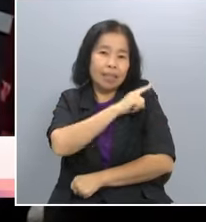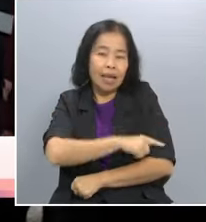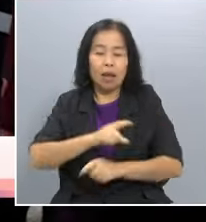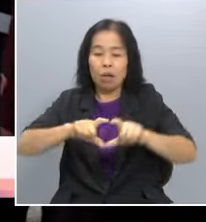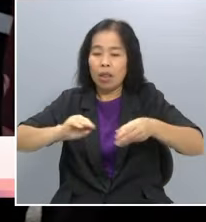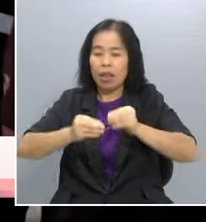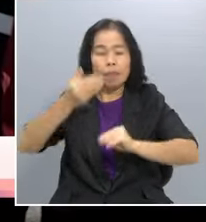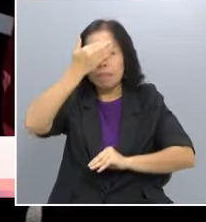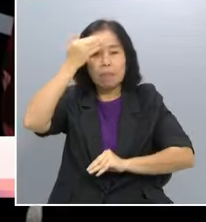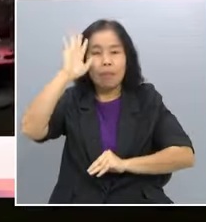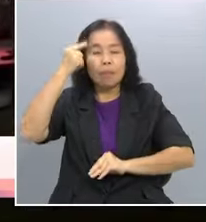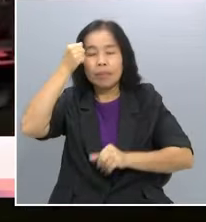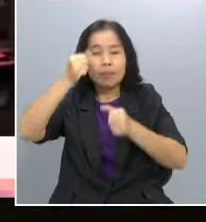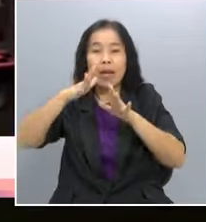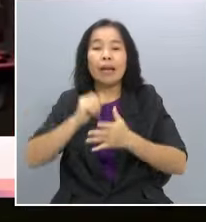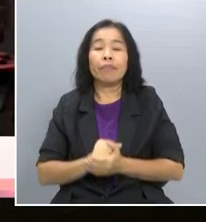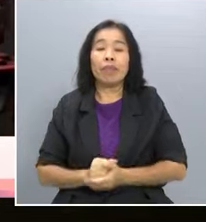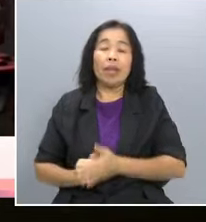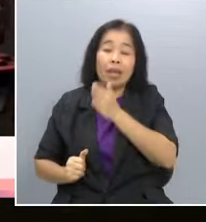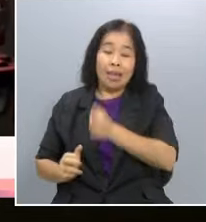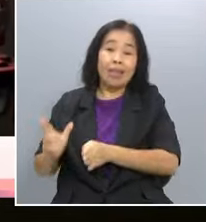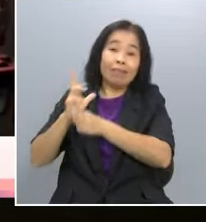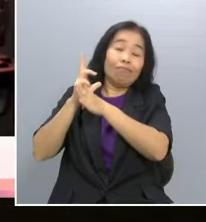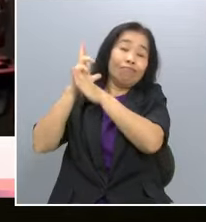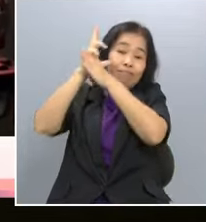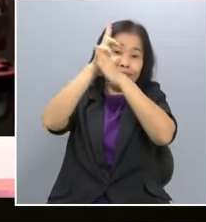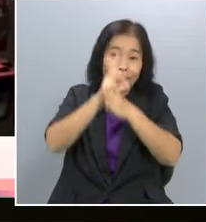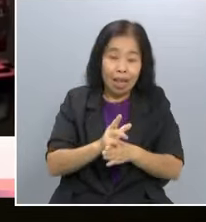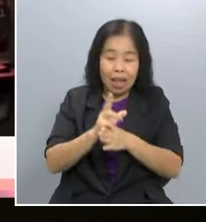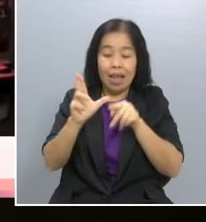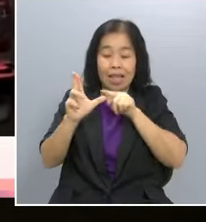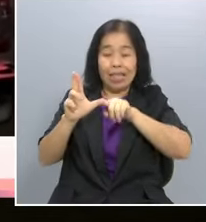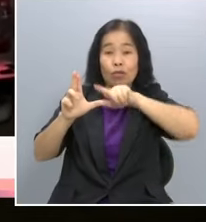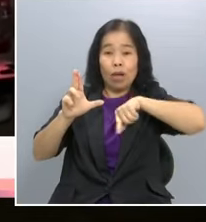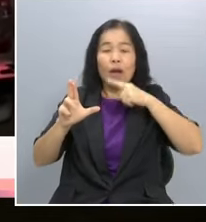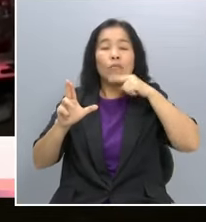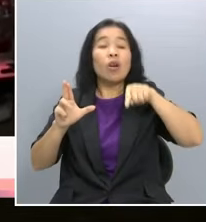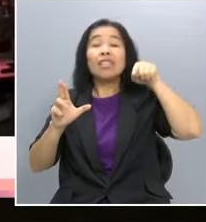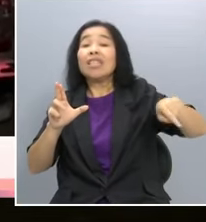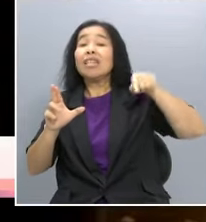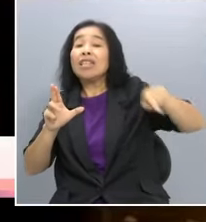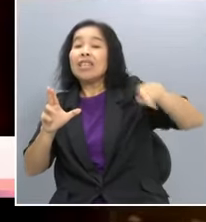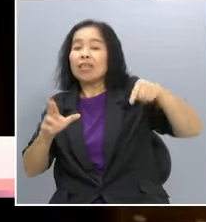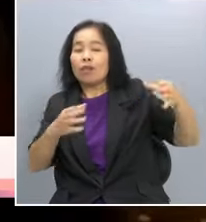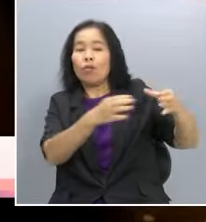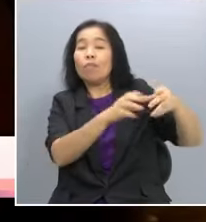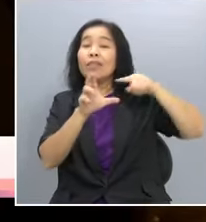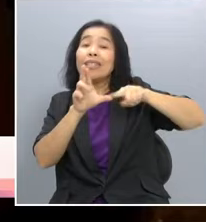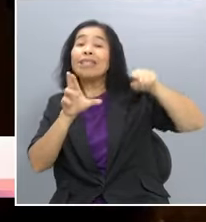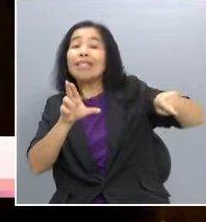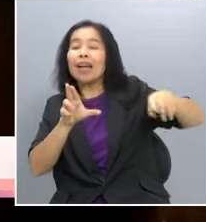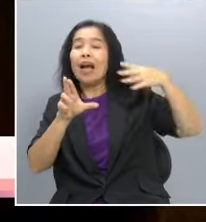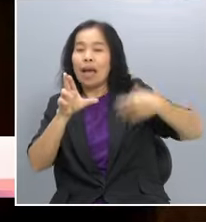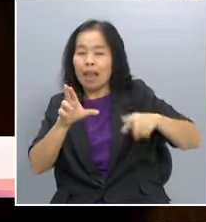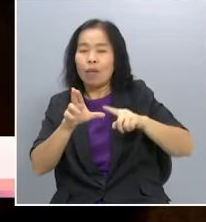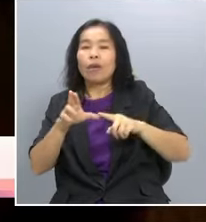ทะเบียนพอถึงจุดที่ผู้เสียชีวิตนั่งอยู่คนซ้อนท้ายตะโกนขึ้นมาบอกว่ากลุ่มนี้แหละกลุ่มนี้แหละหลังจากนั้นค่ะก็